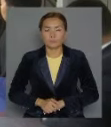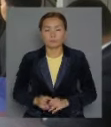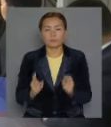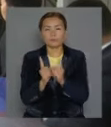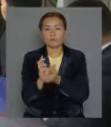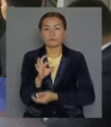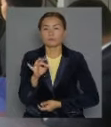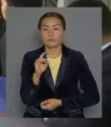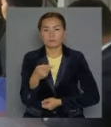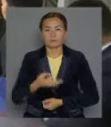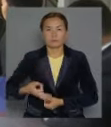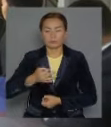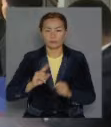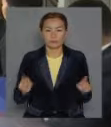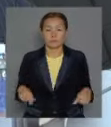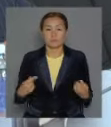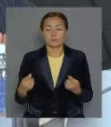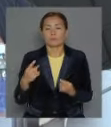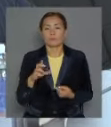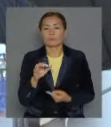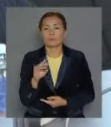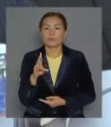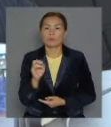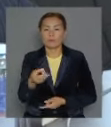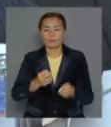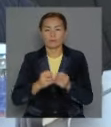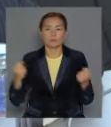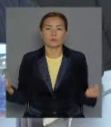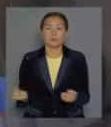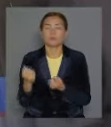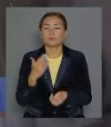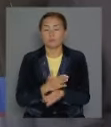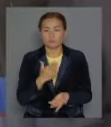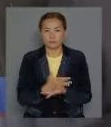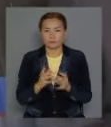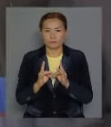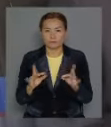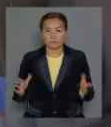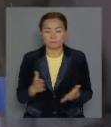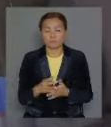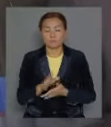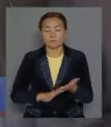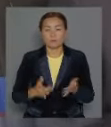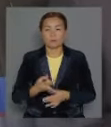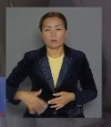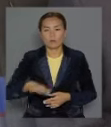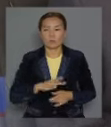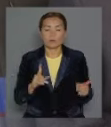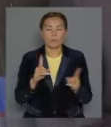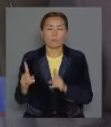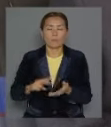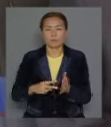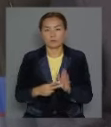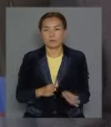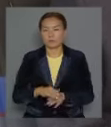Кездесуде Серік Шапкенов облыстың даму үдерісіне Бәйтерек холдингі тұрақты қолдау көрсетіп келе жатқанын жеткізді. Сонымен қатар аймақта қандай да бір